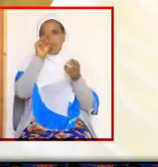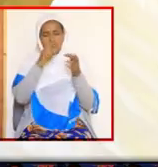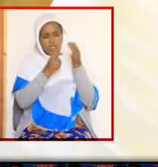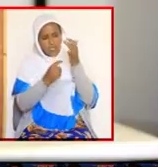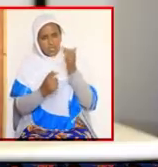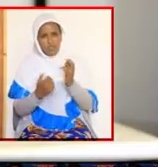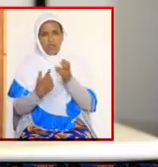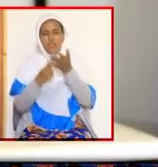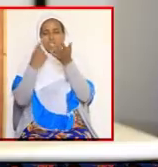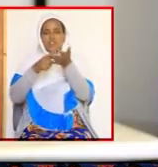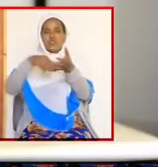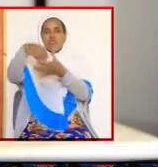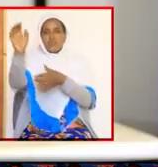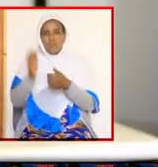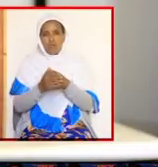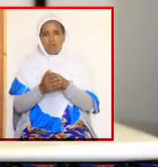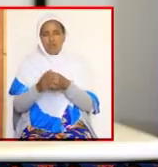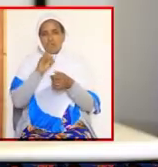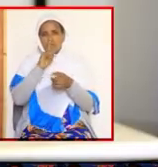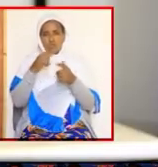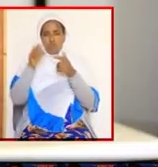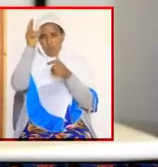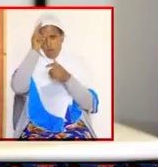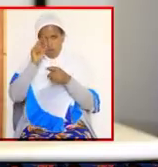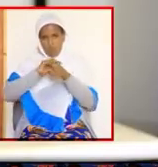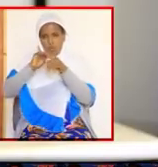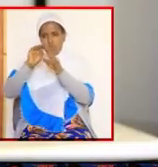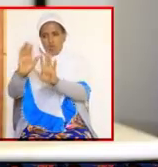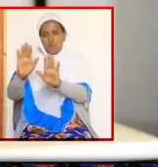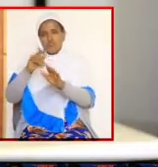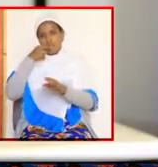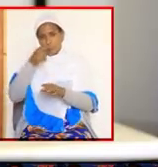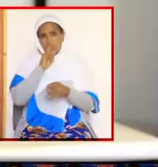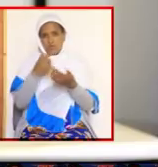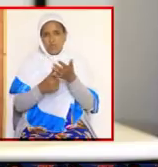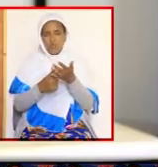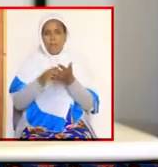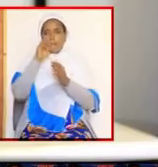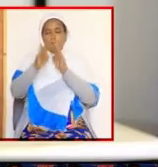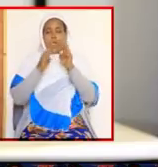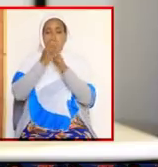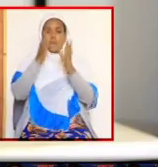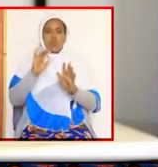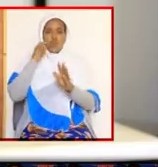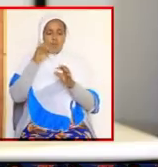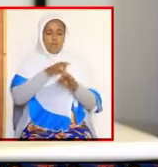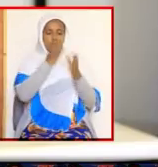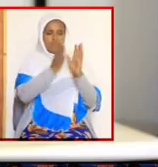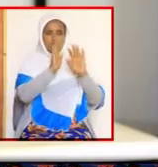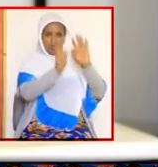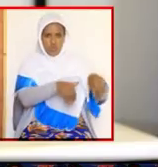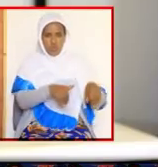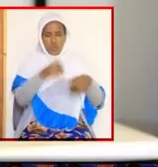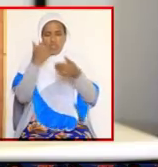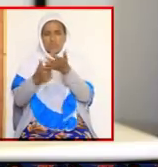አምባሰል ቅኝት አለ። ከዚህ የወጣ እንግዲህ ባለሙያዎቹ የሚናገሩት አለ። በዓለማዊ እንኳን በመንፈሳዊ ማለት